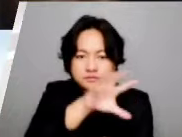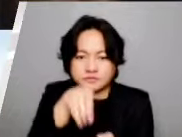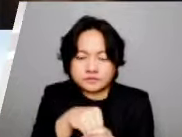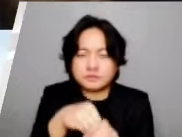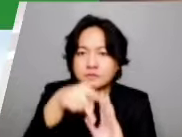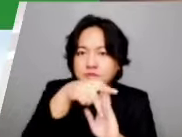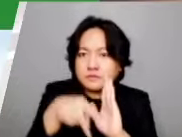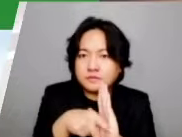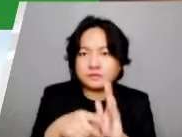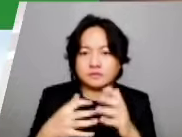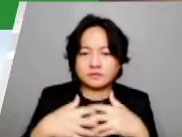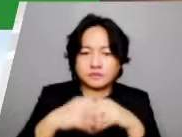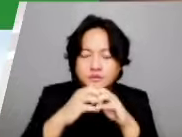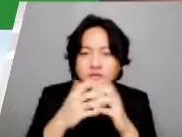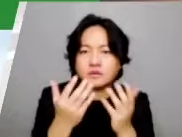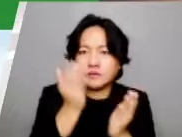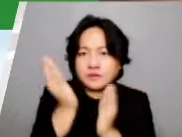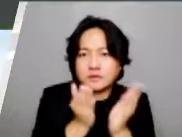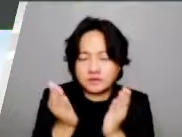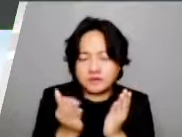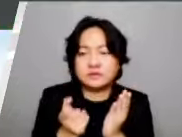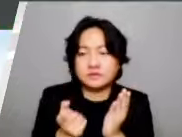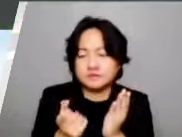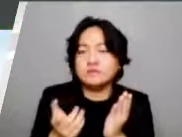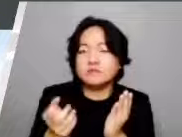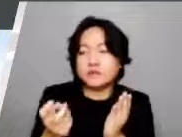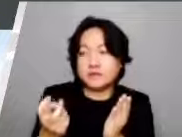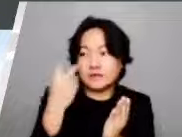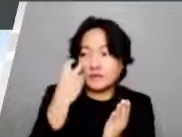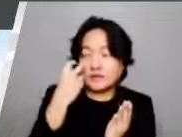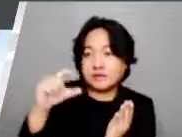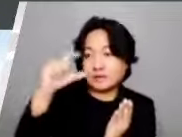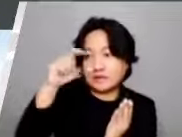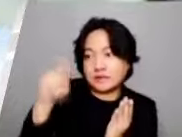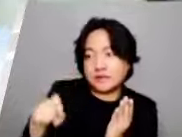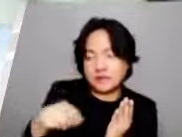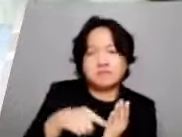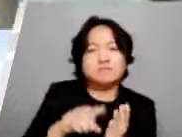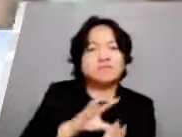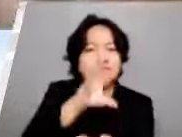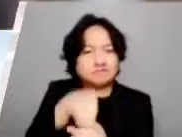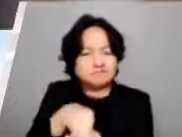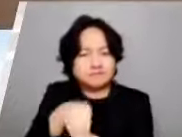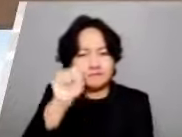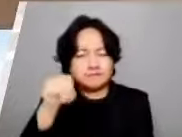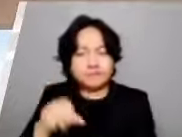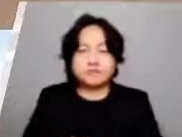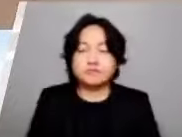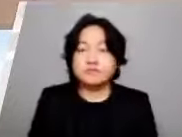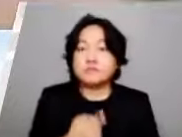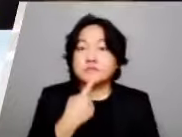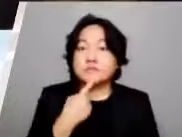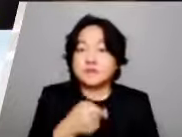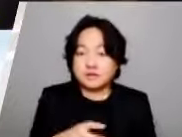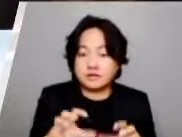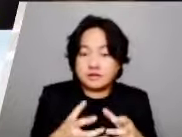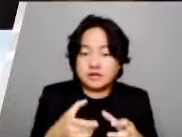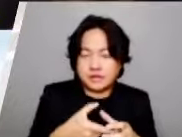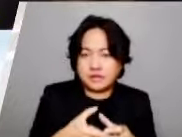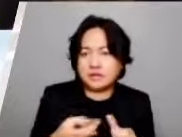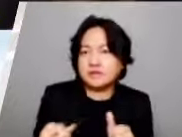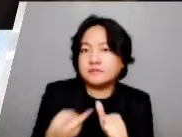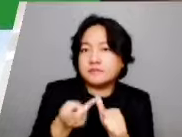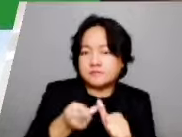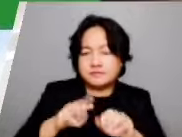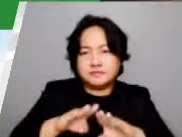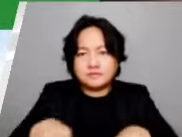would prevent blindness. Sa phase 1 ng package, ang mga bata raw ang uunahin, lalo na ang mga mag-aaral. Yung EOR sa